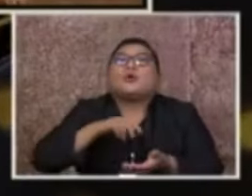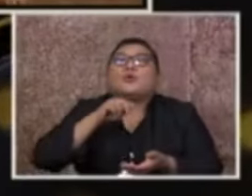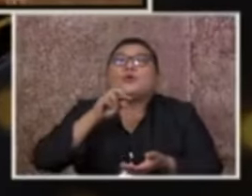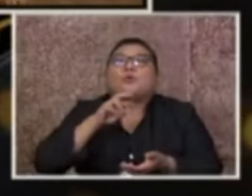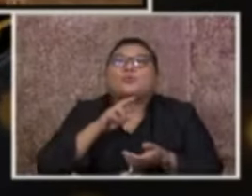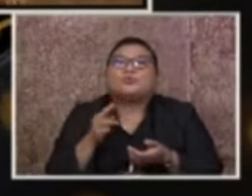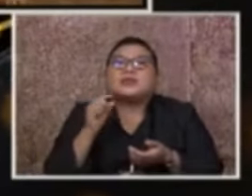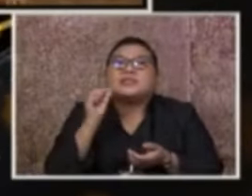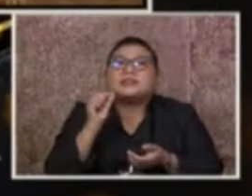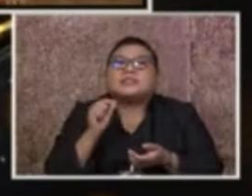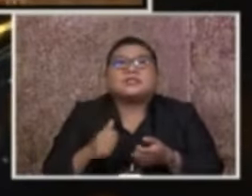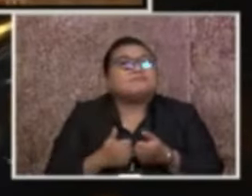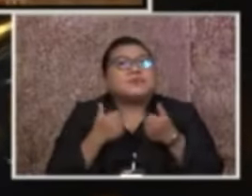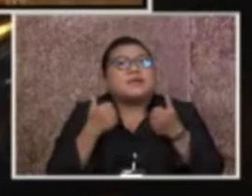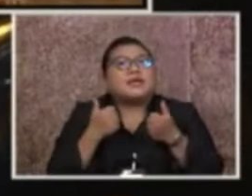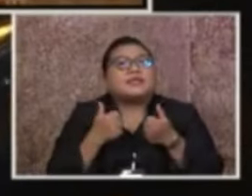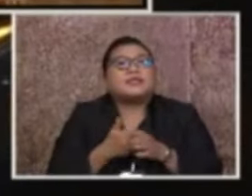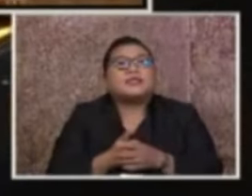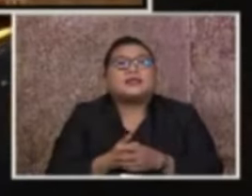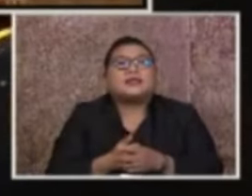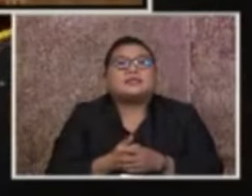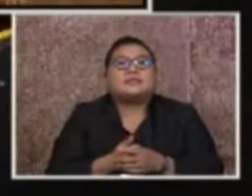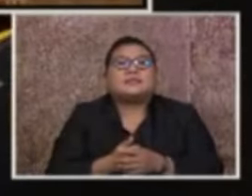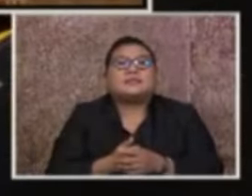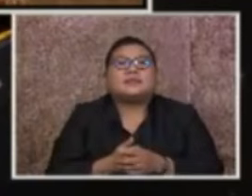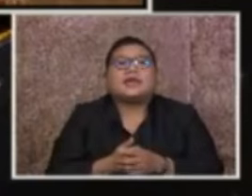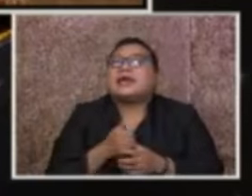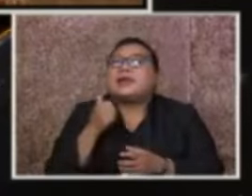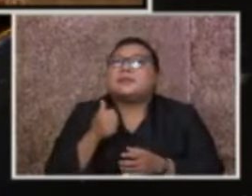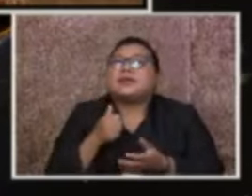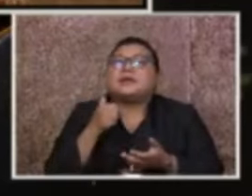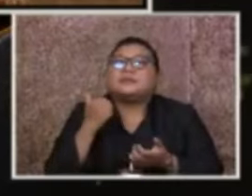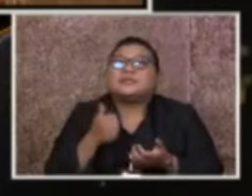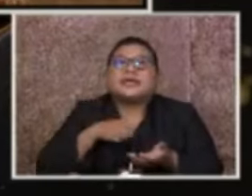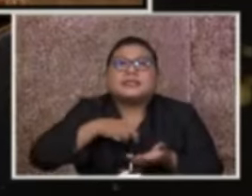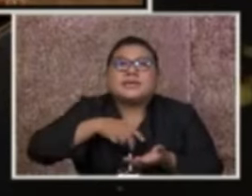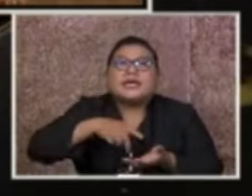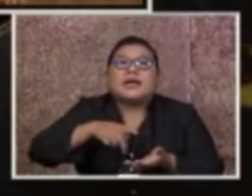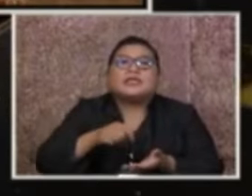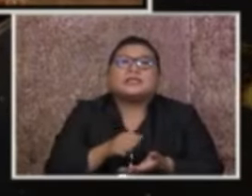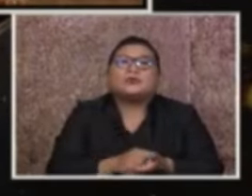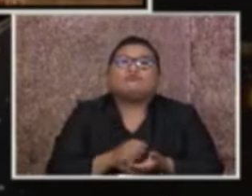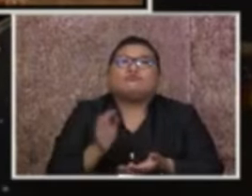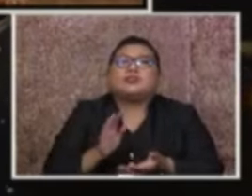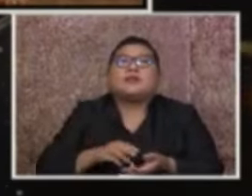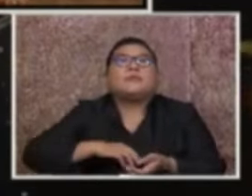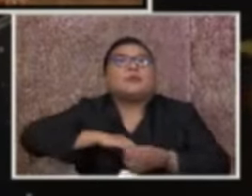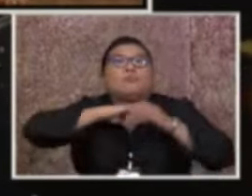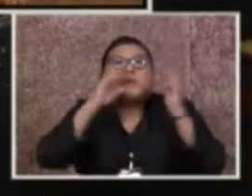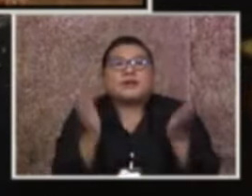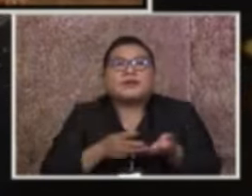Itu Tujuan saya artinya biar ee bisa jalan terus dan nantinya tidak terlalu banyak pengeluaran